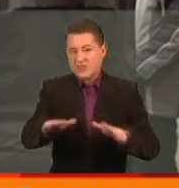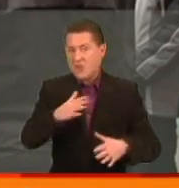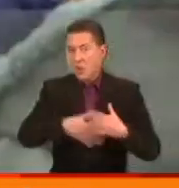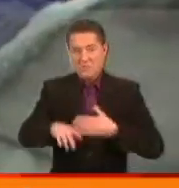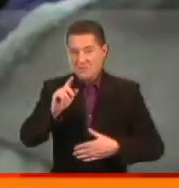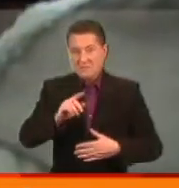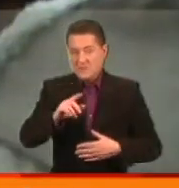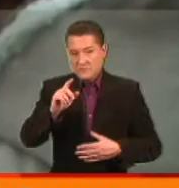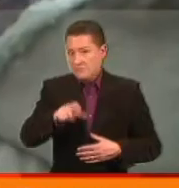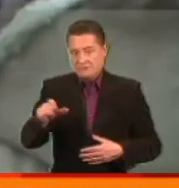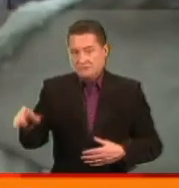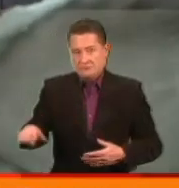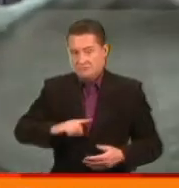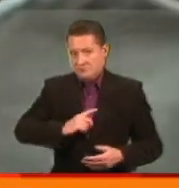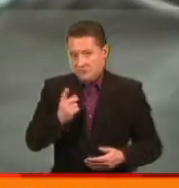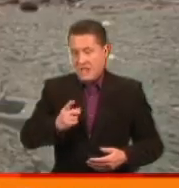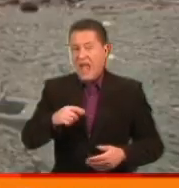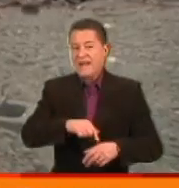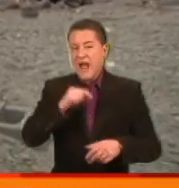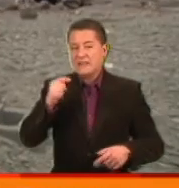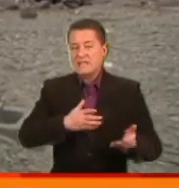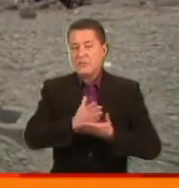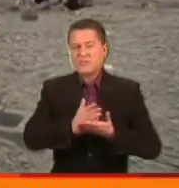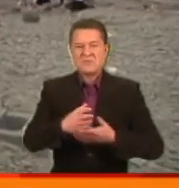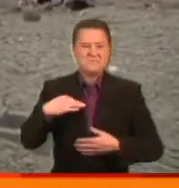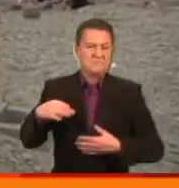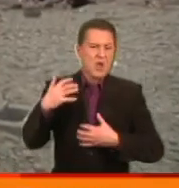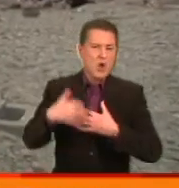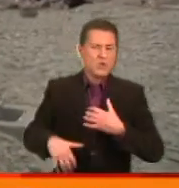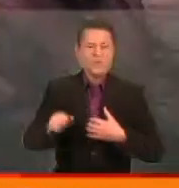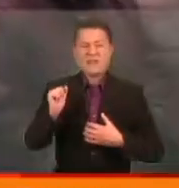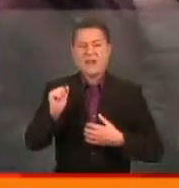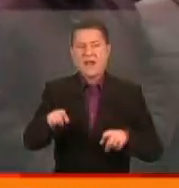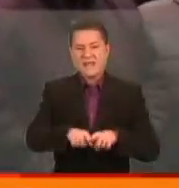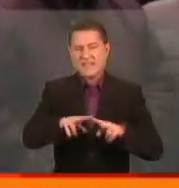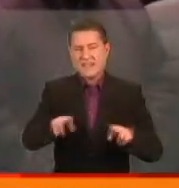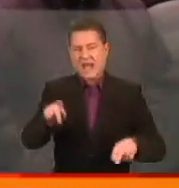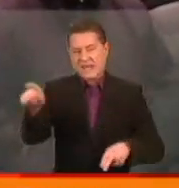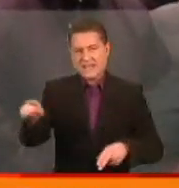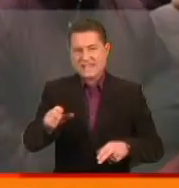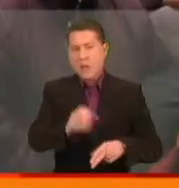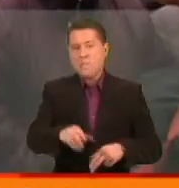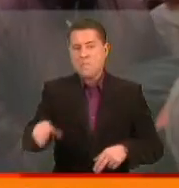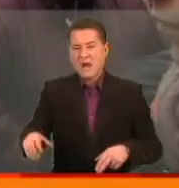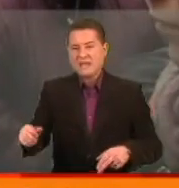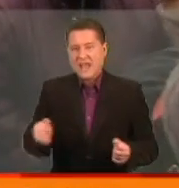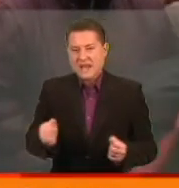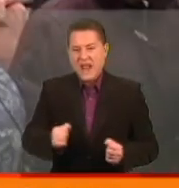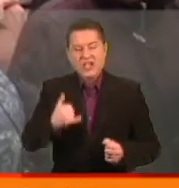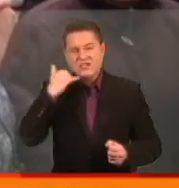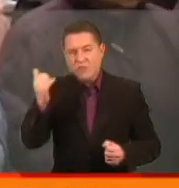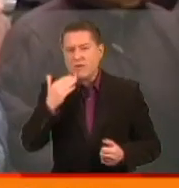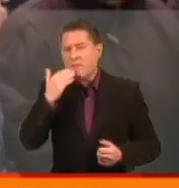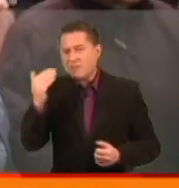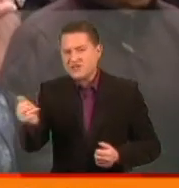не додає. Вони кажуть, реакція посадовців холодна, як їхні батареї. Дзвонимо, постійно звертаємося, реакції взагалі